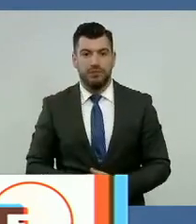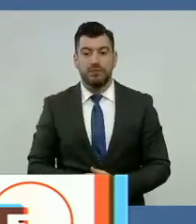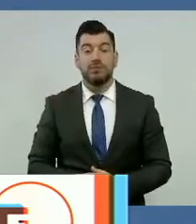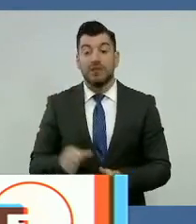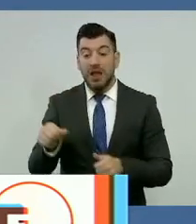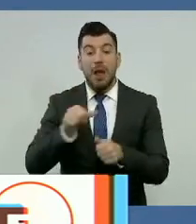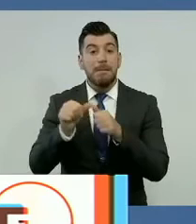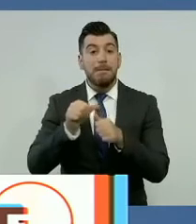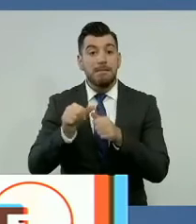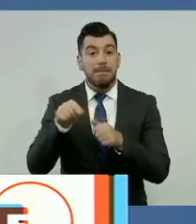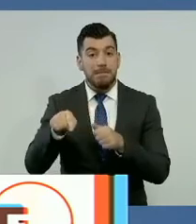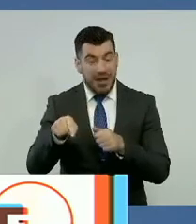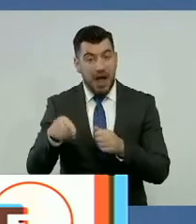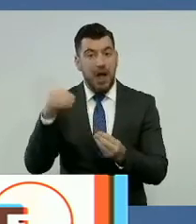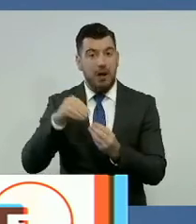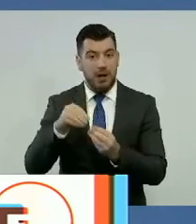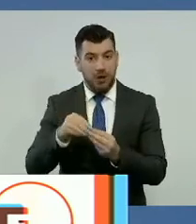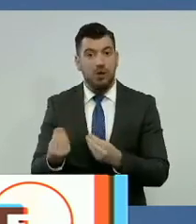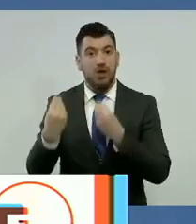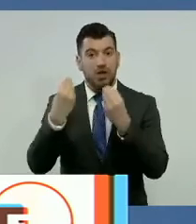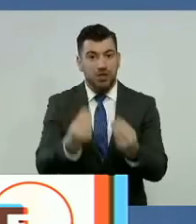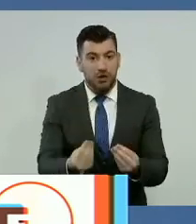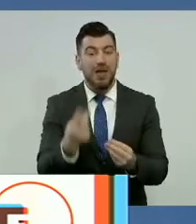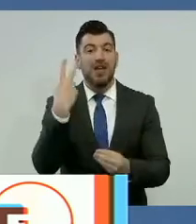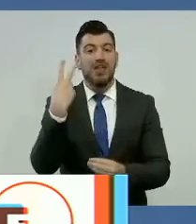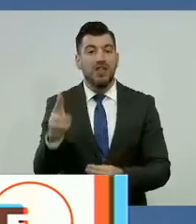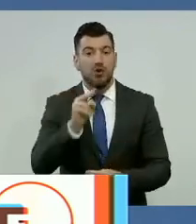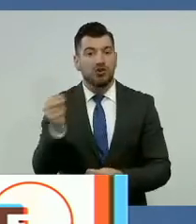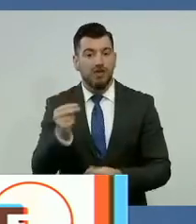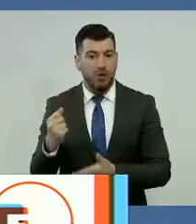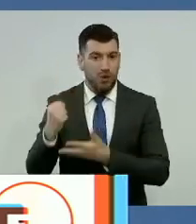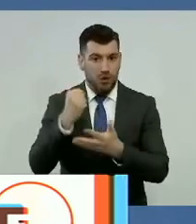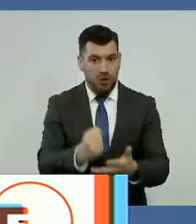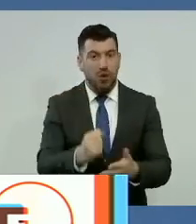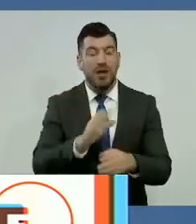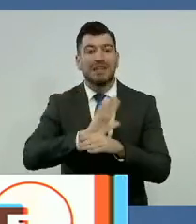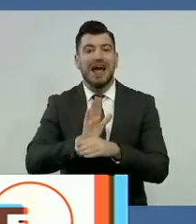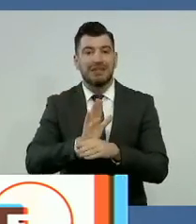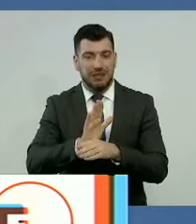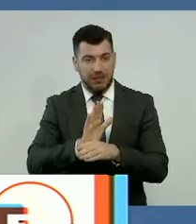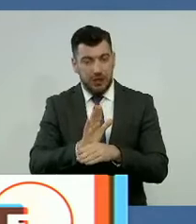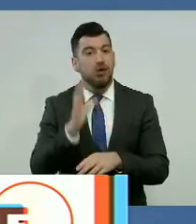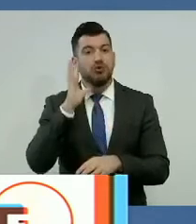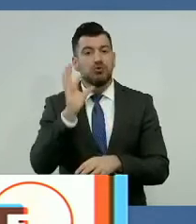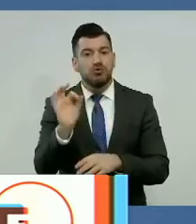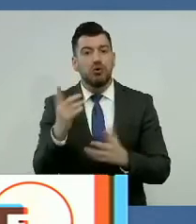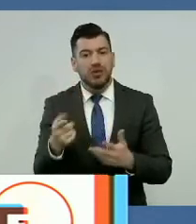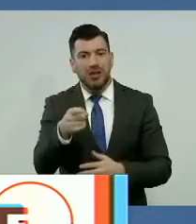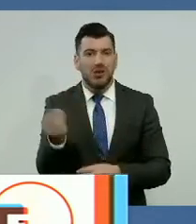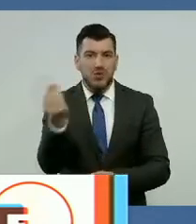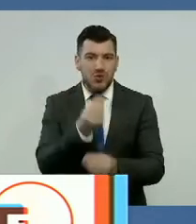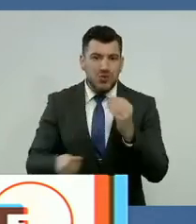Απρίλιο ενίσχυση ύψους 200 ευρώ στα ταξί, ώστε να καλυφθεί μέρος του αυξημένου κόστους